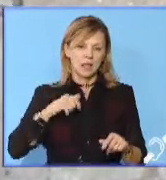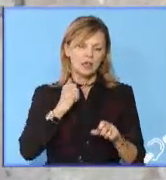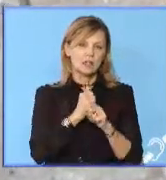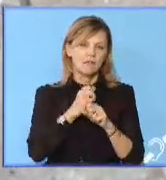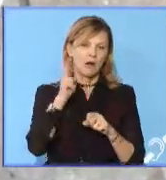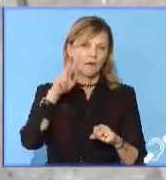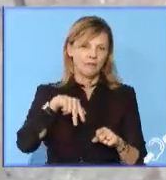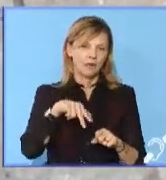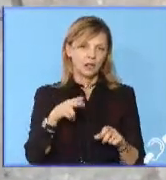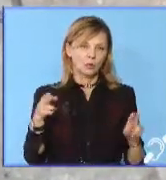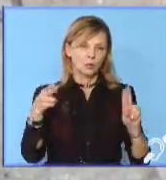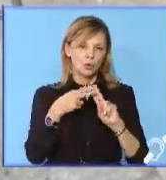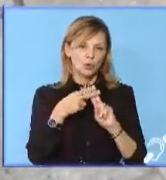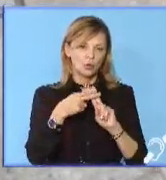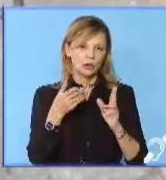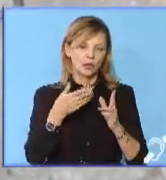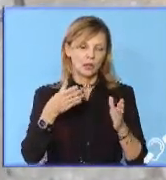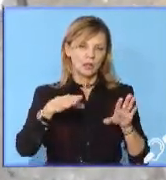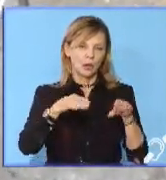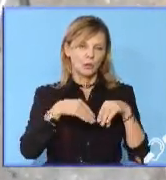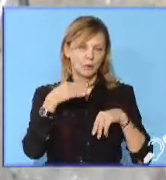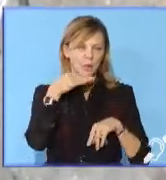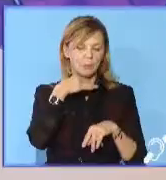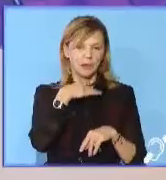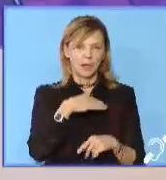cunoscute și medaliate la concursuri internaționale.